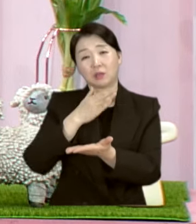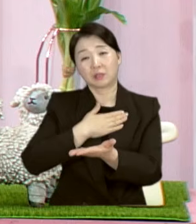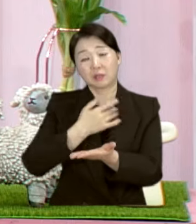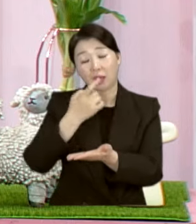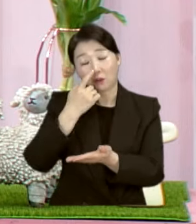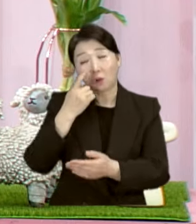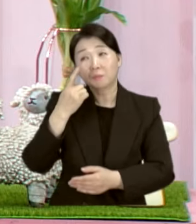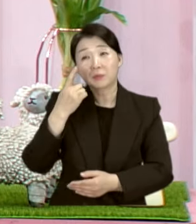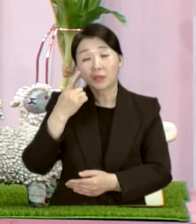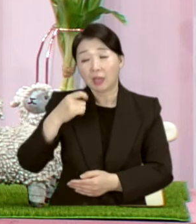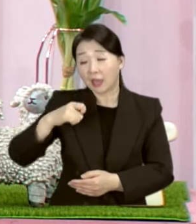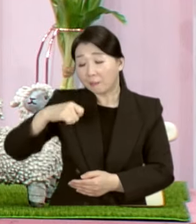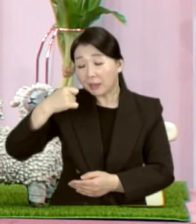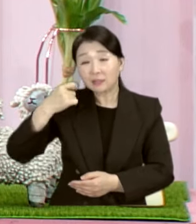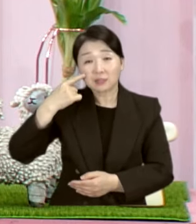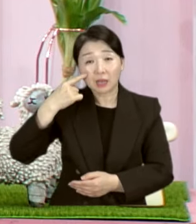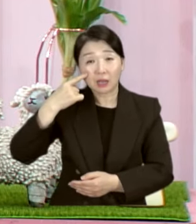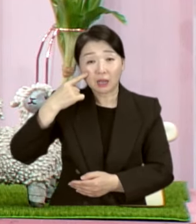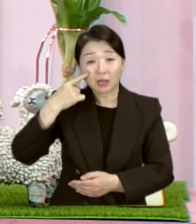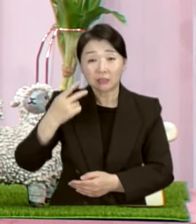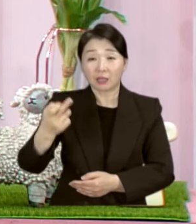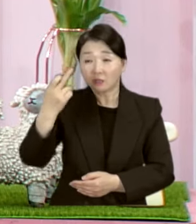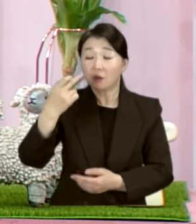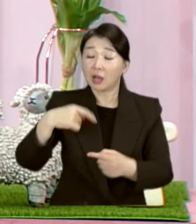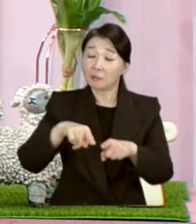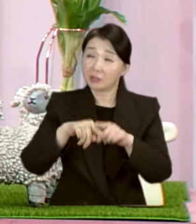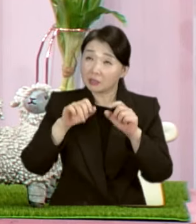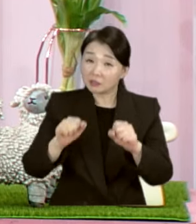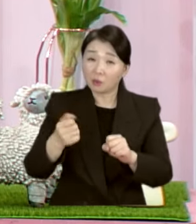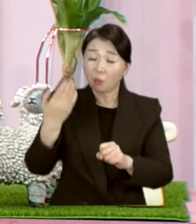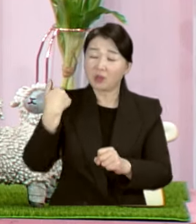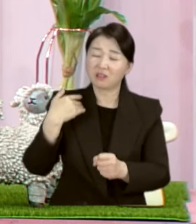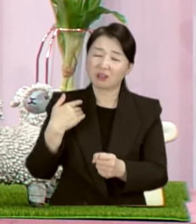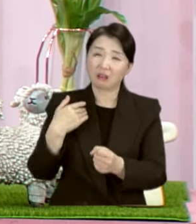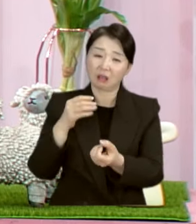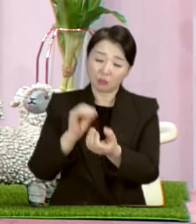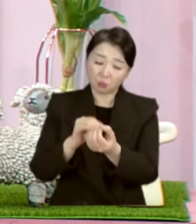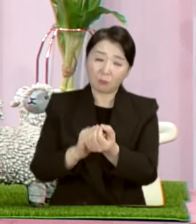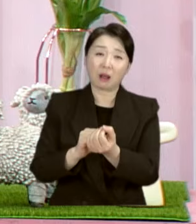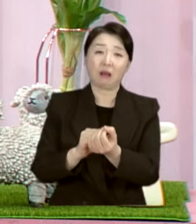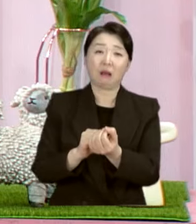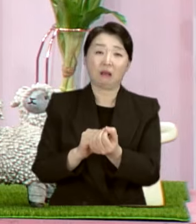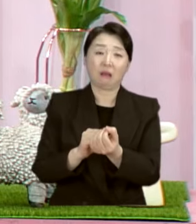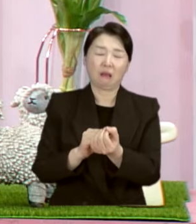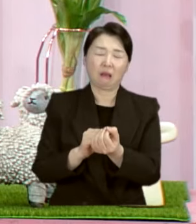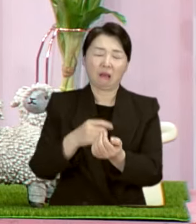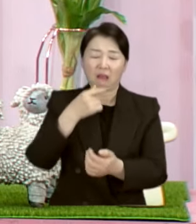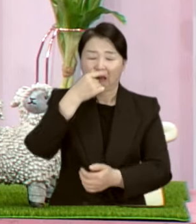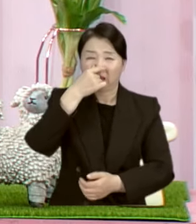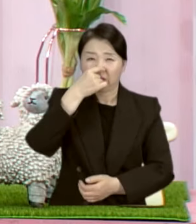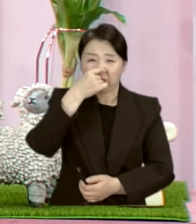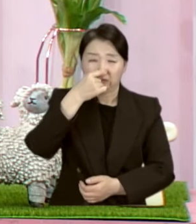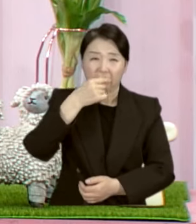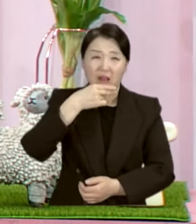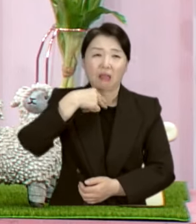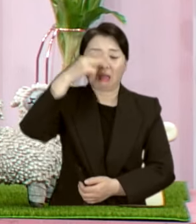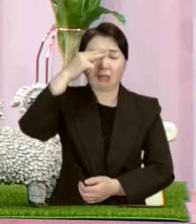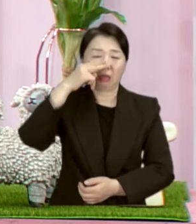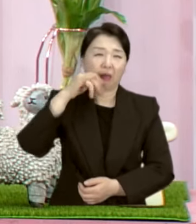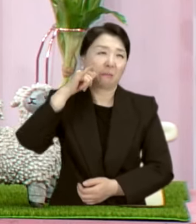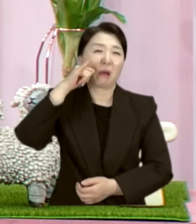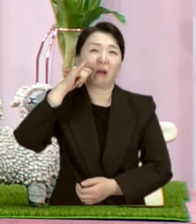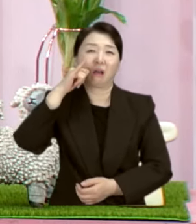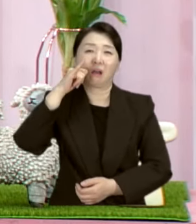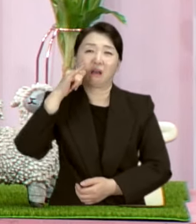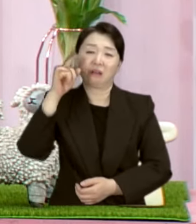동혁아 나랑 커피 한 잔만 하자. 근데 저는 그 형이랑 있으면 그 형이랑 옛날에 같이 도박하고 같이 유흥 즐기고 나쁜 짓을 너무